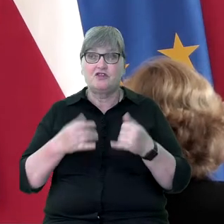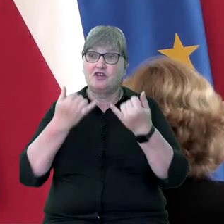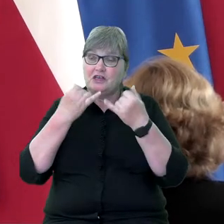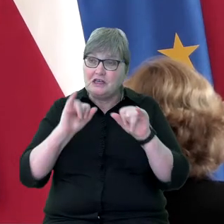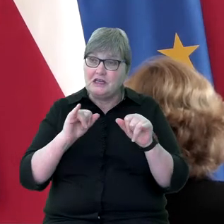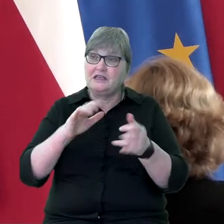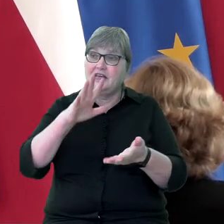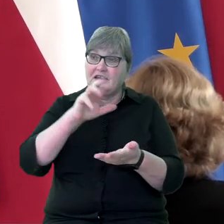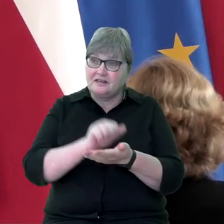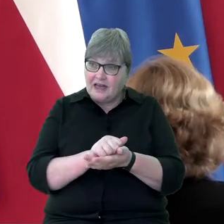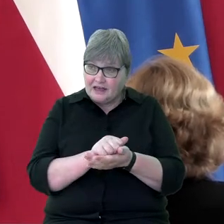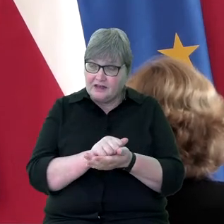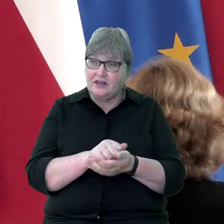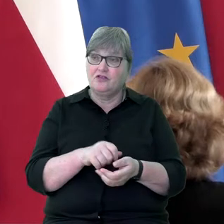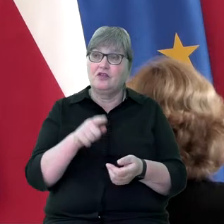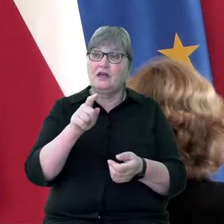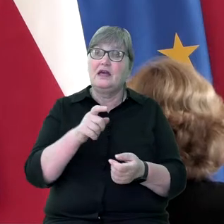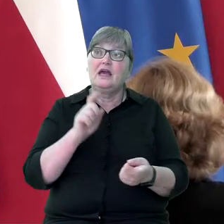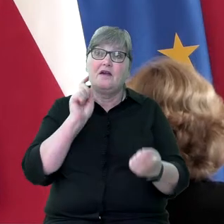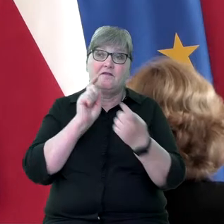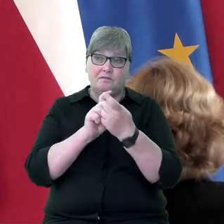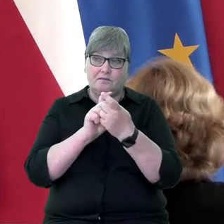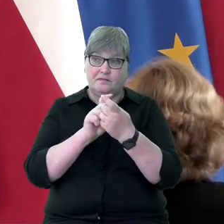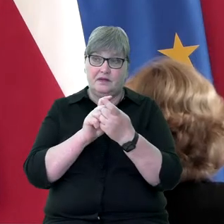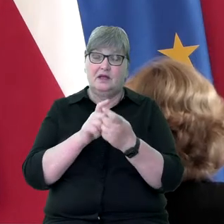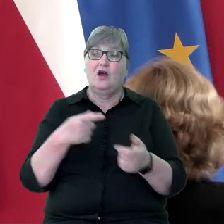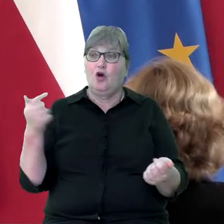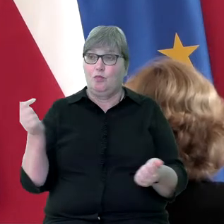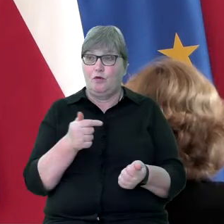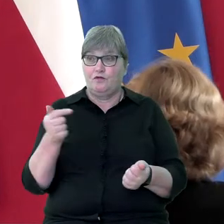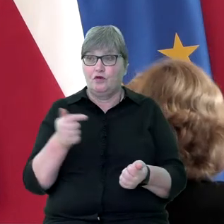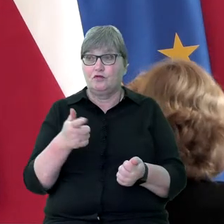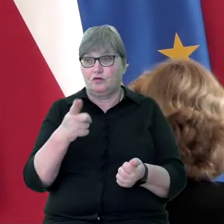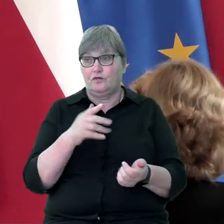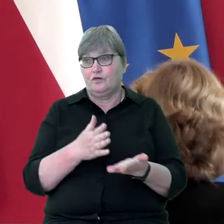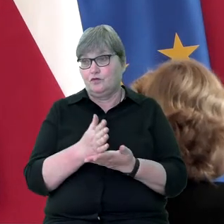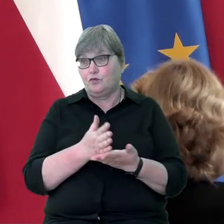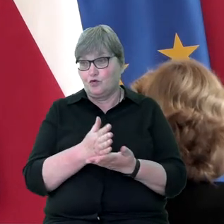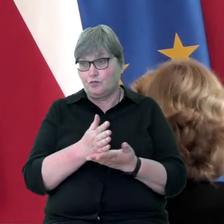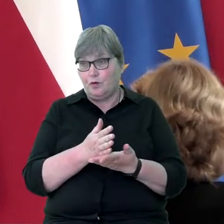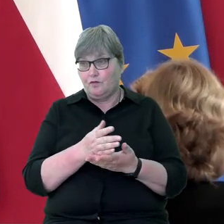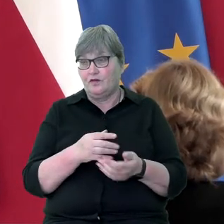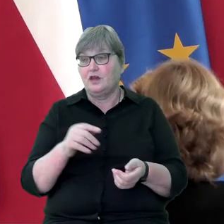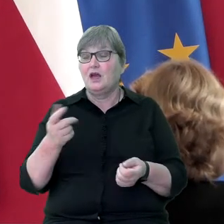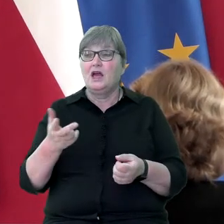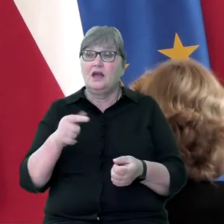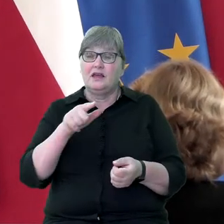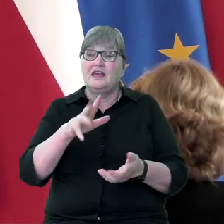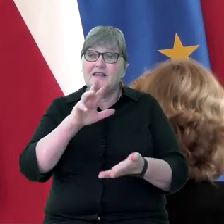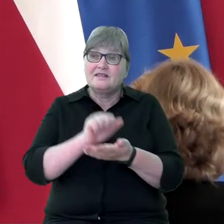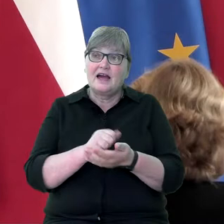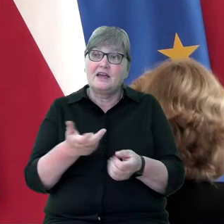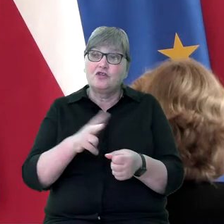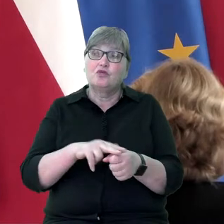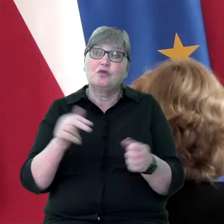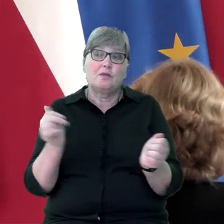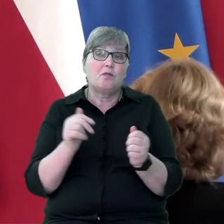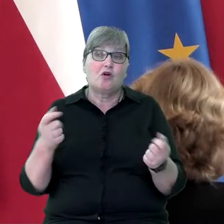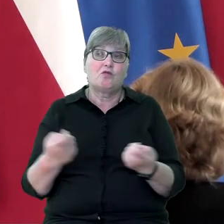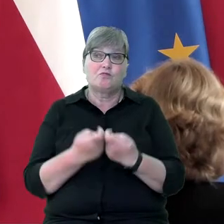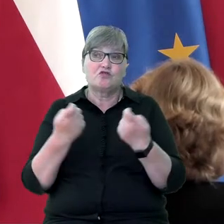w sprzeczności z jego obowiązkami służbowymi, przeszkadzałyby mu w wykonywaniu czynności urzędowych albo mogły wywołać podejrzenie